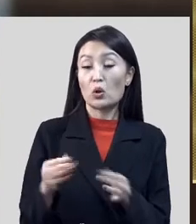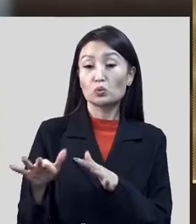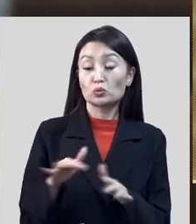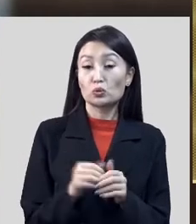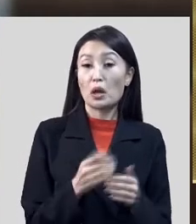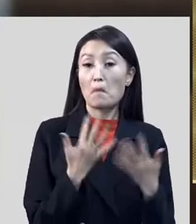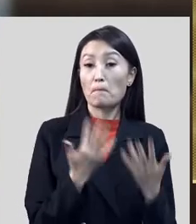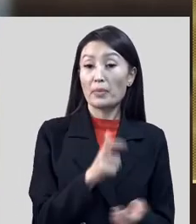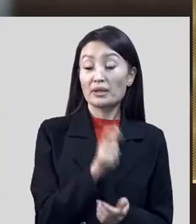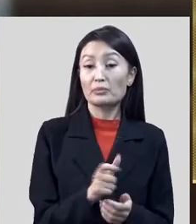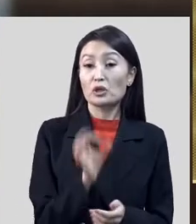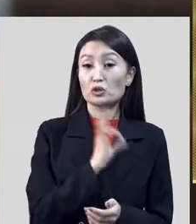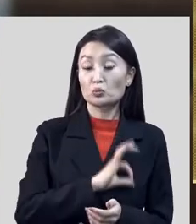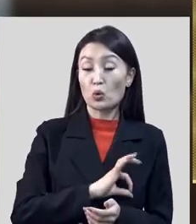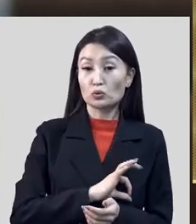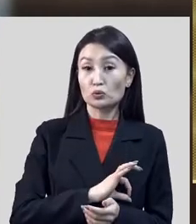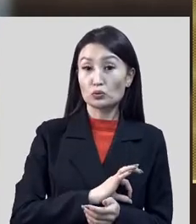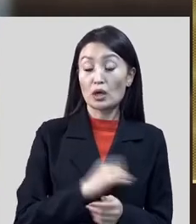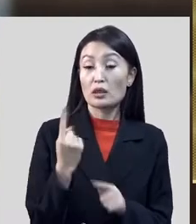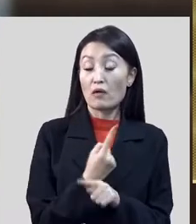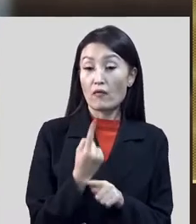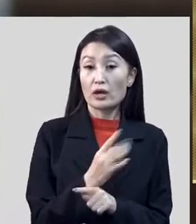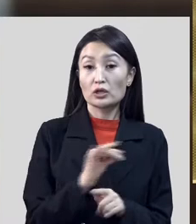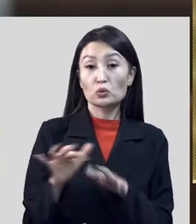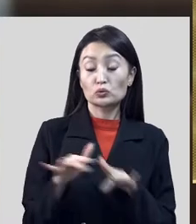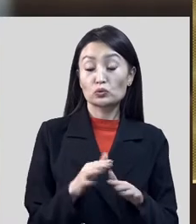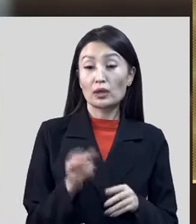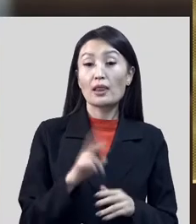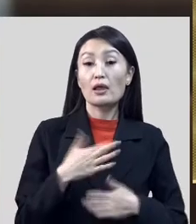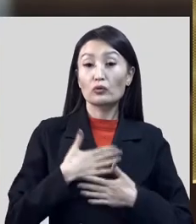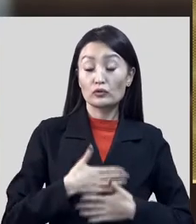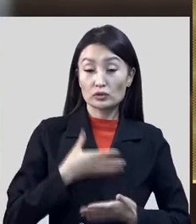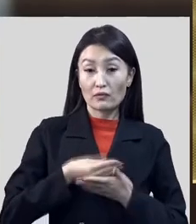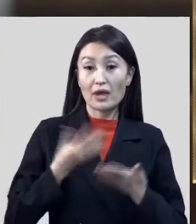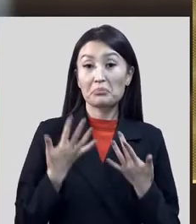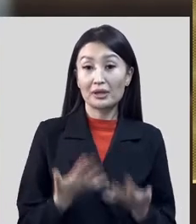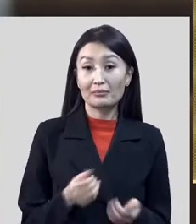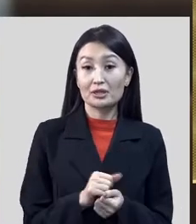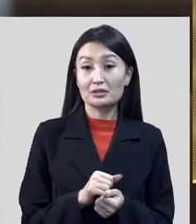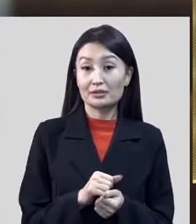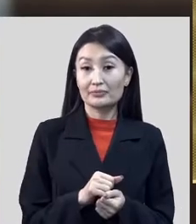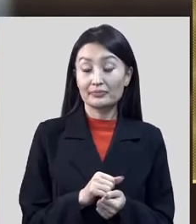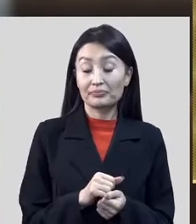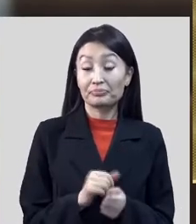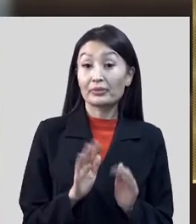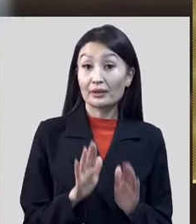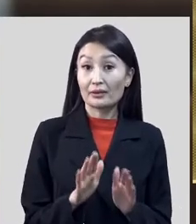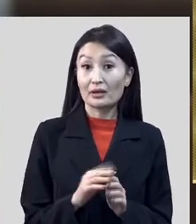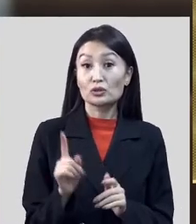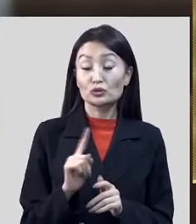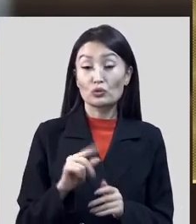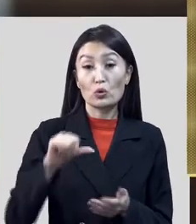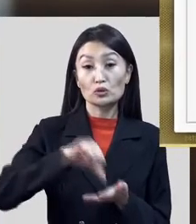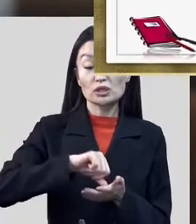используют товары и услуги для удовлетворения своих потребностей и так чтобы